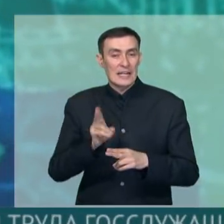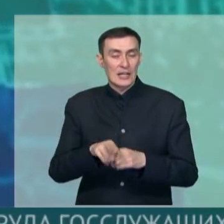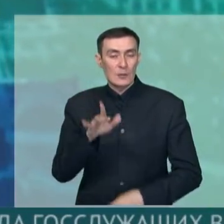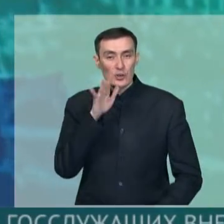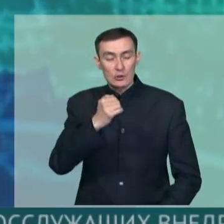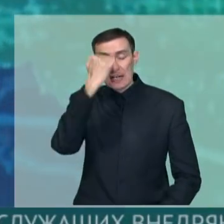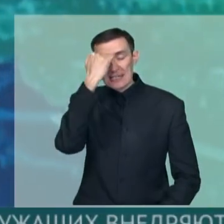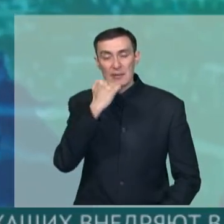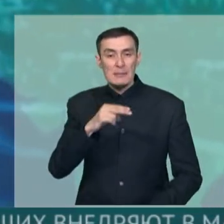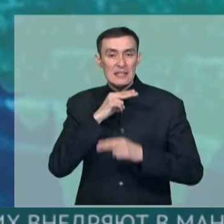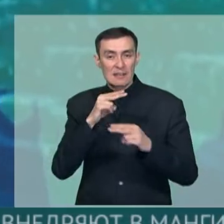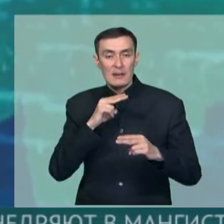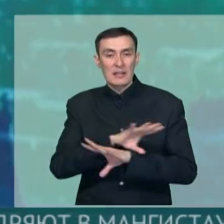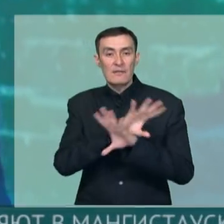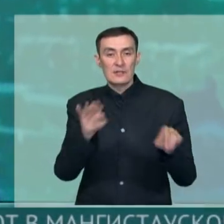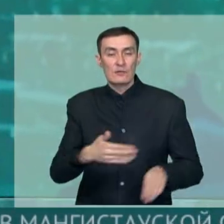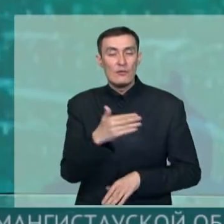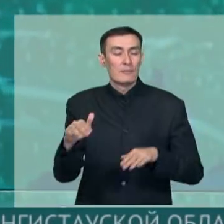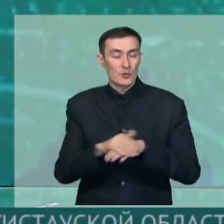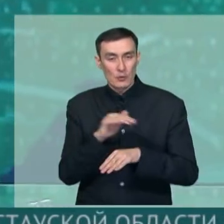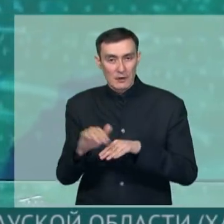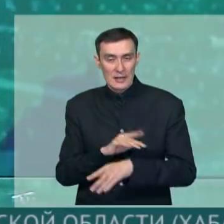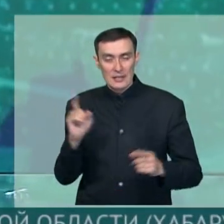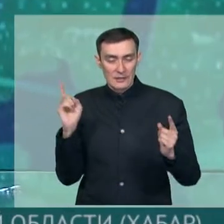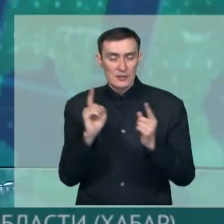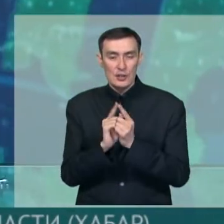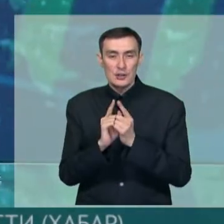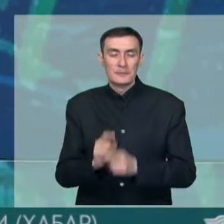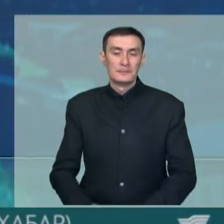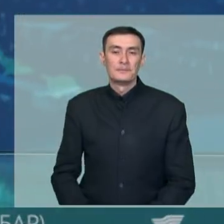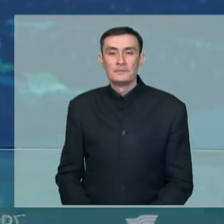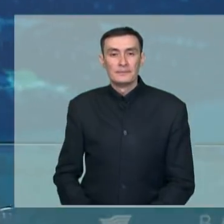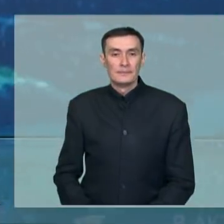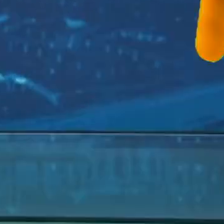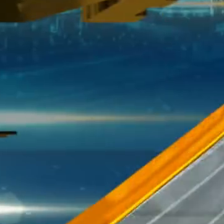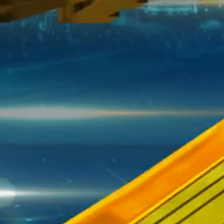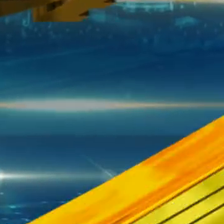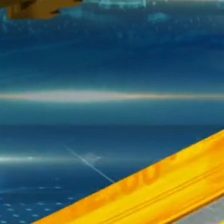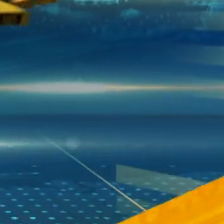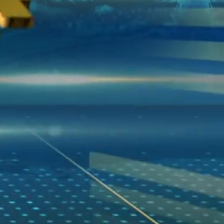Итоговые выпуски смотрите в 7 и в 9 часов вечера. А у нас на этом все. До свидания.